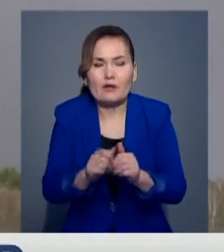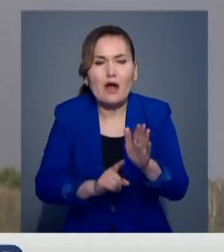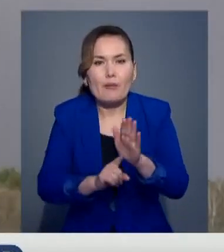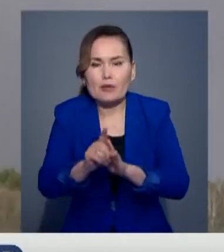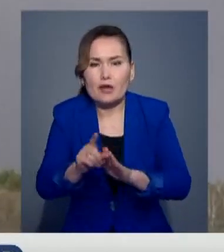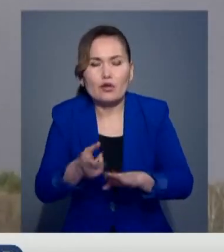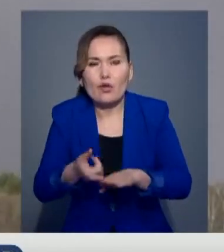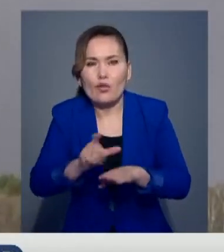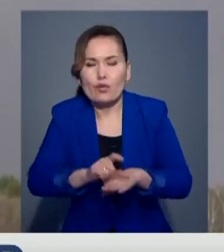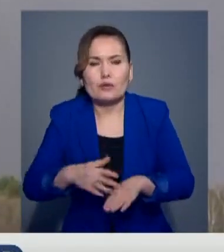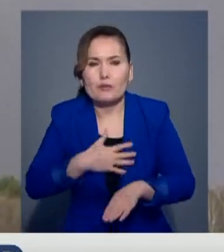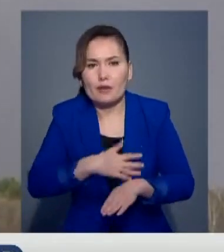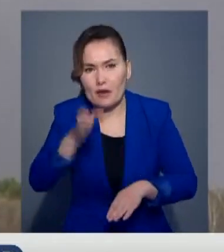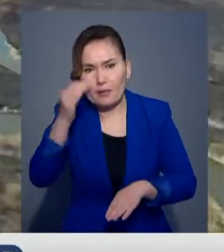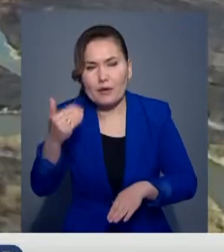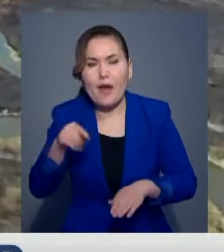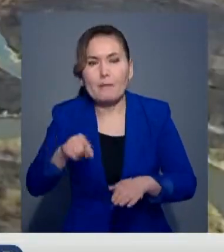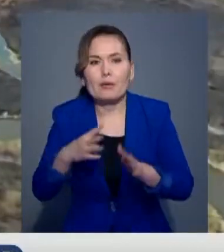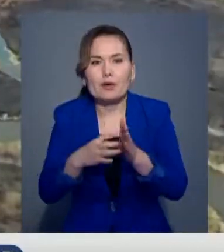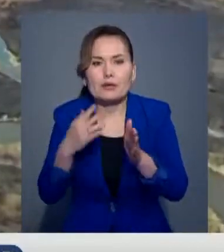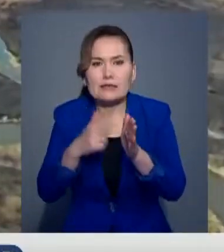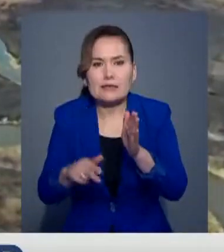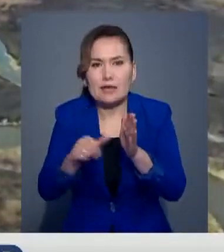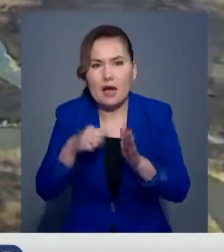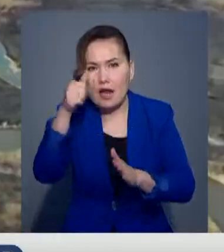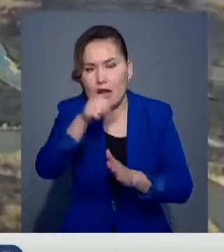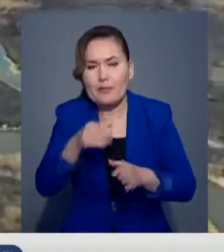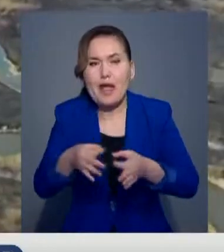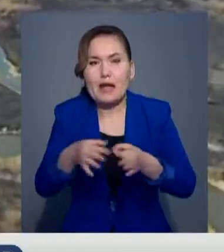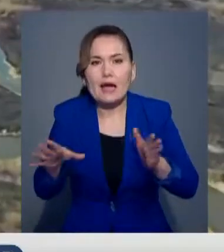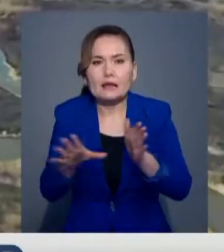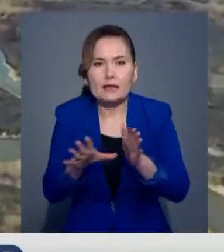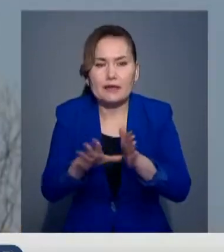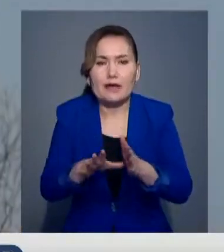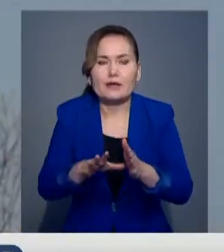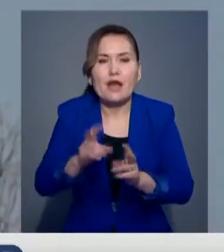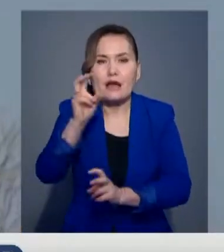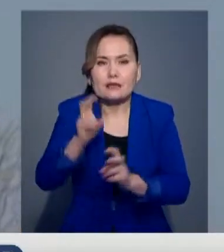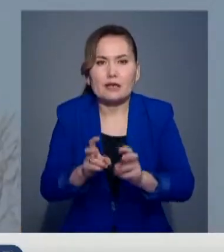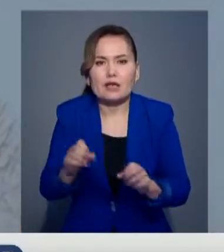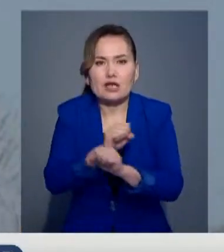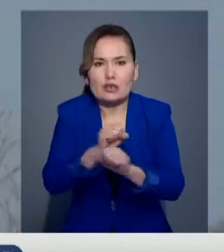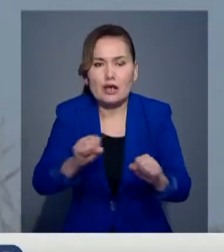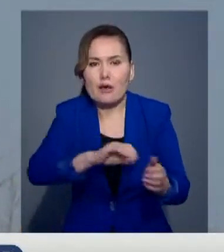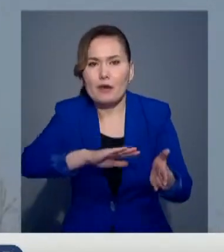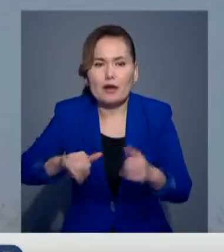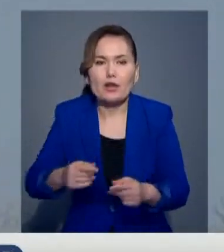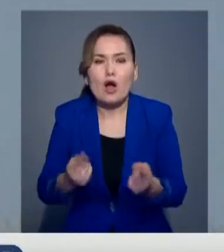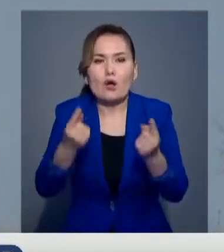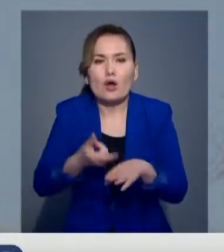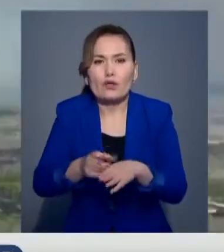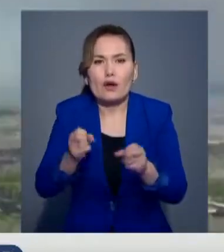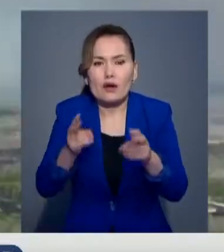алаңдаулы. Өйткені дәл сол жерде 1986 жылы атом электр станциясында болған жарылыстан кейінгі аса